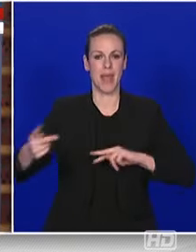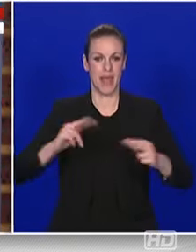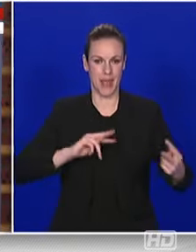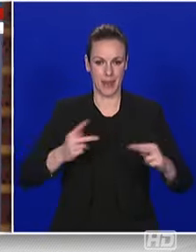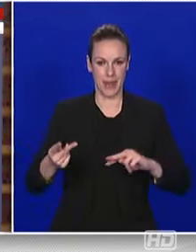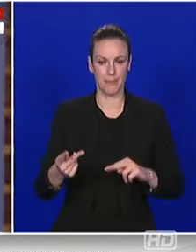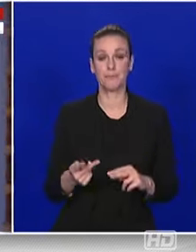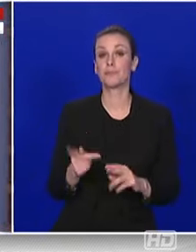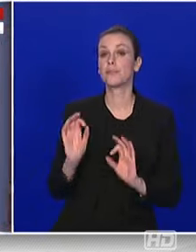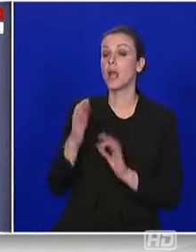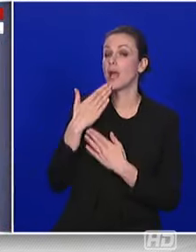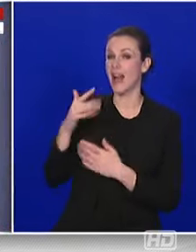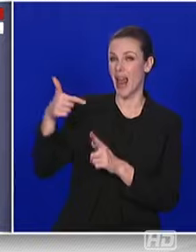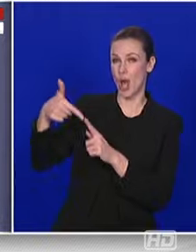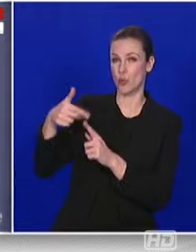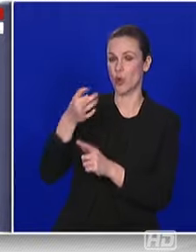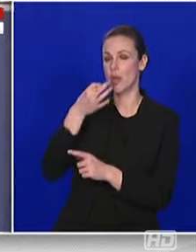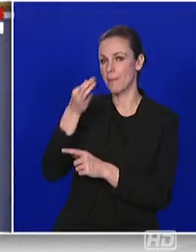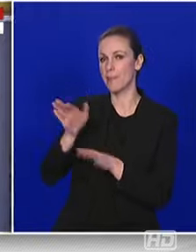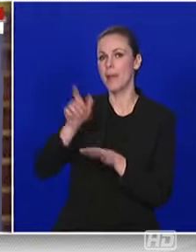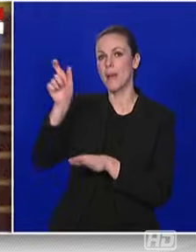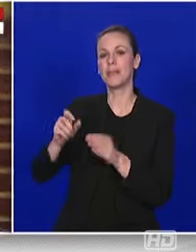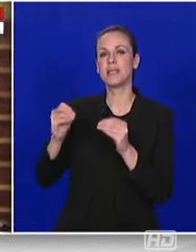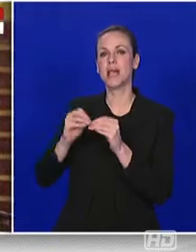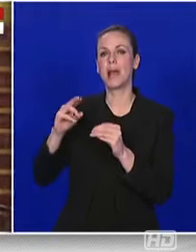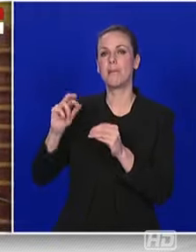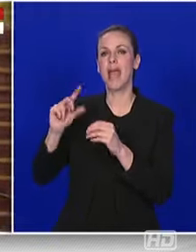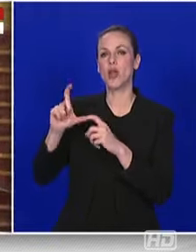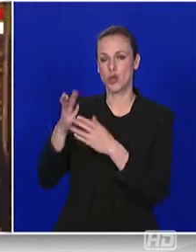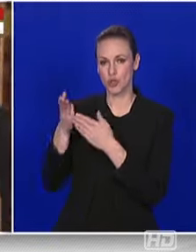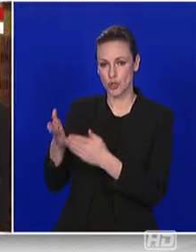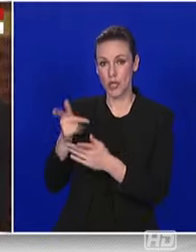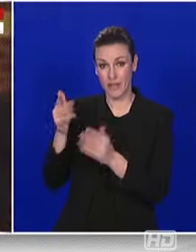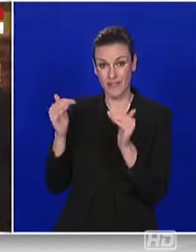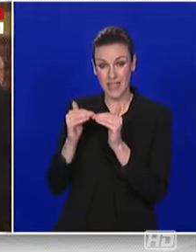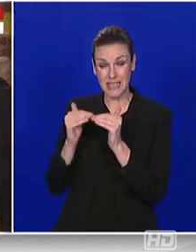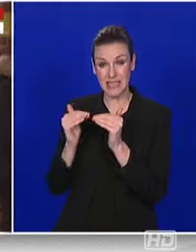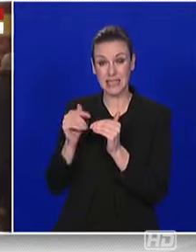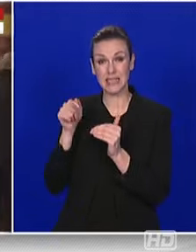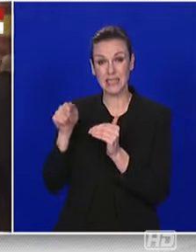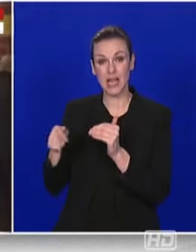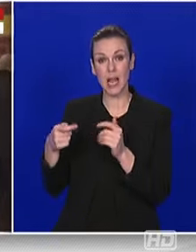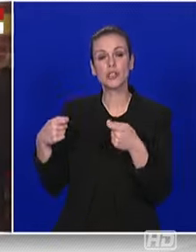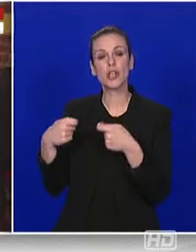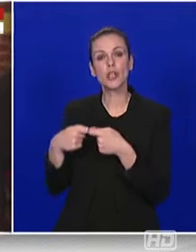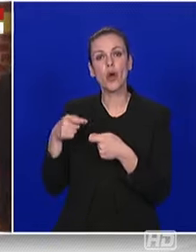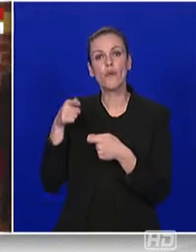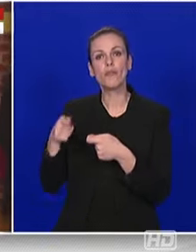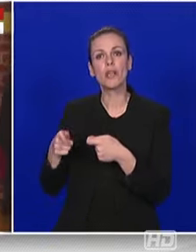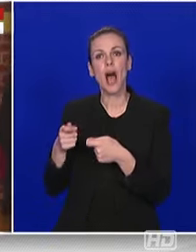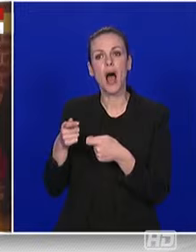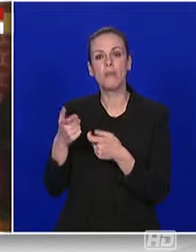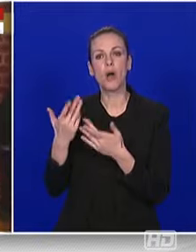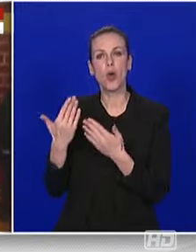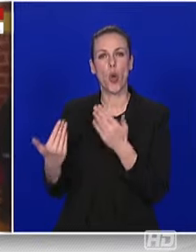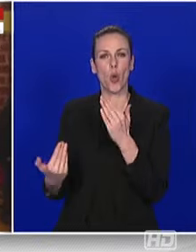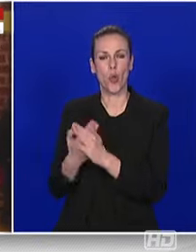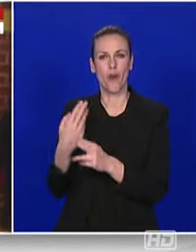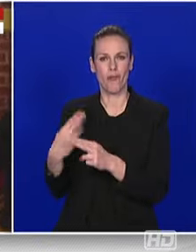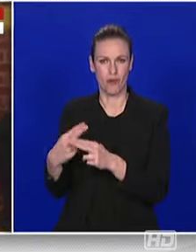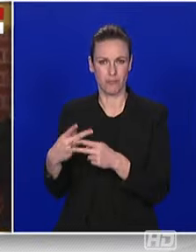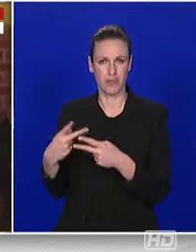Hvala. Moje drugo pitanje je za ministra Beroša. Slažete li se vi s tvrdnjama da nam je broj novozaraženih